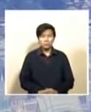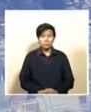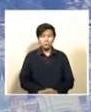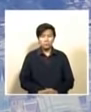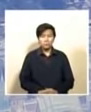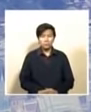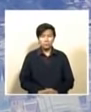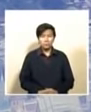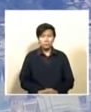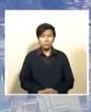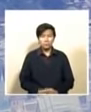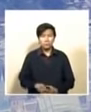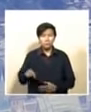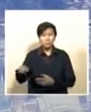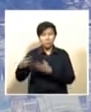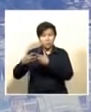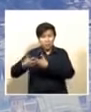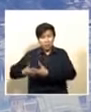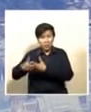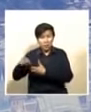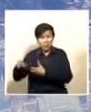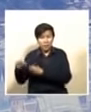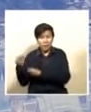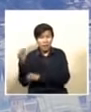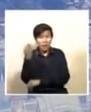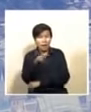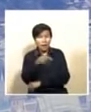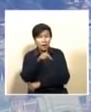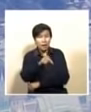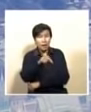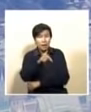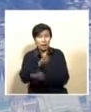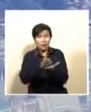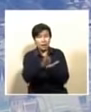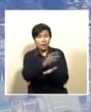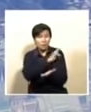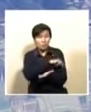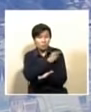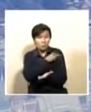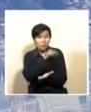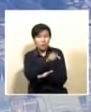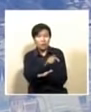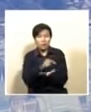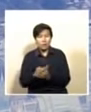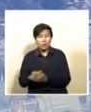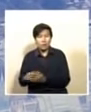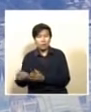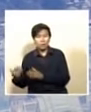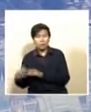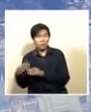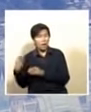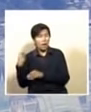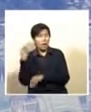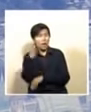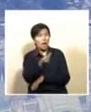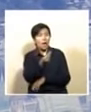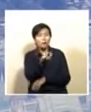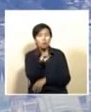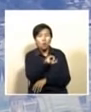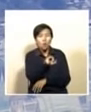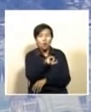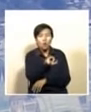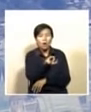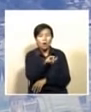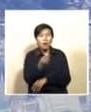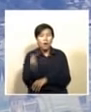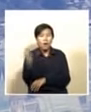กาศออกมาตามหลังว่ากระทรวงพาณิชย์ขอเอากำลังการผลิตจากโรงงานทั้ง